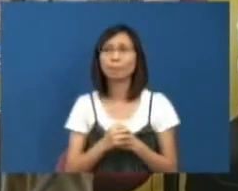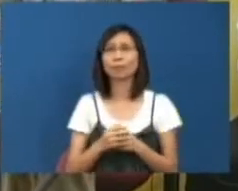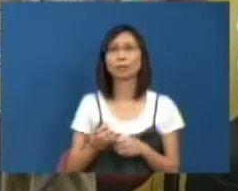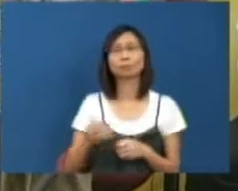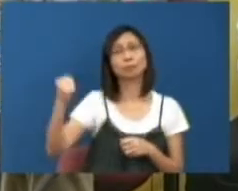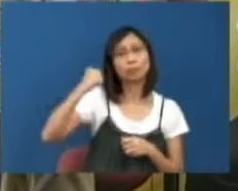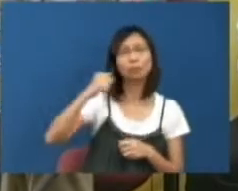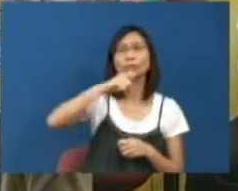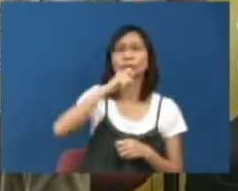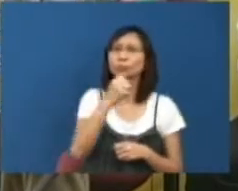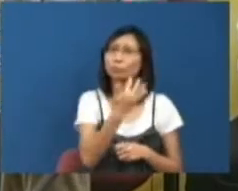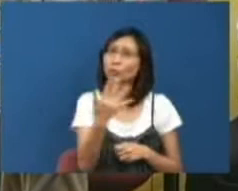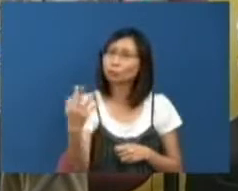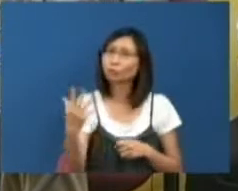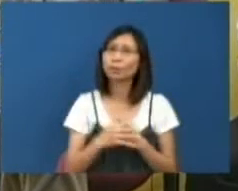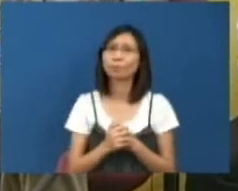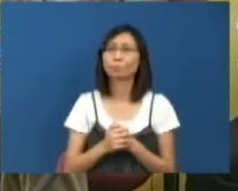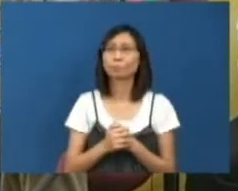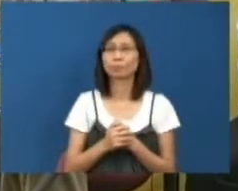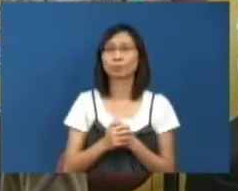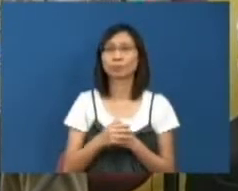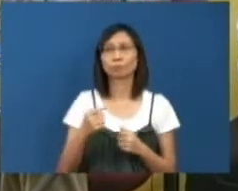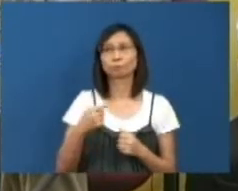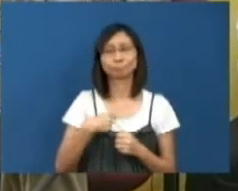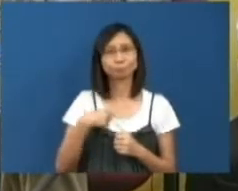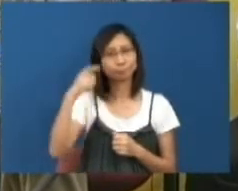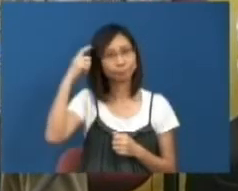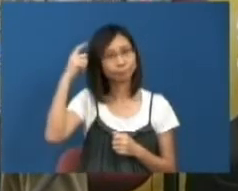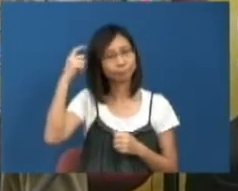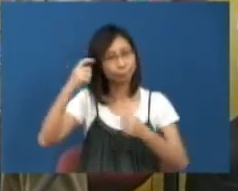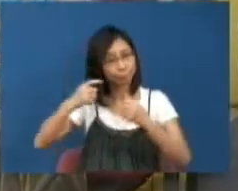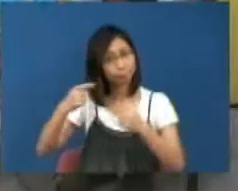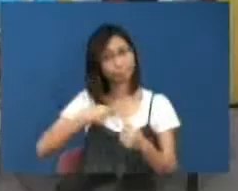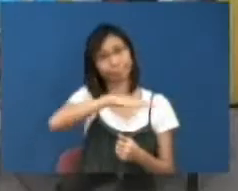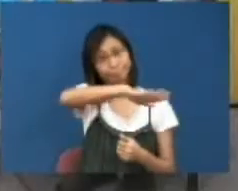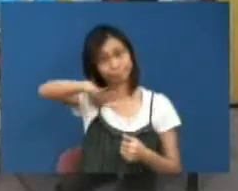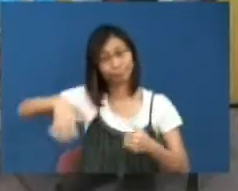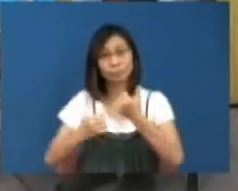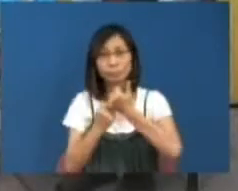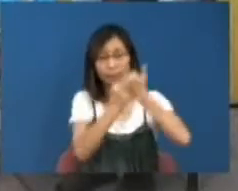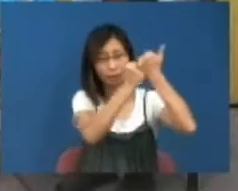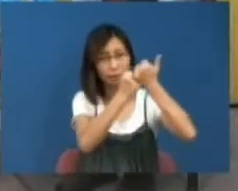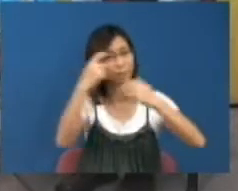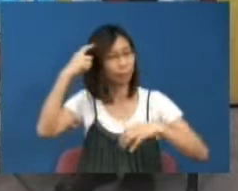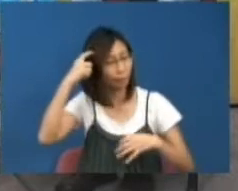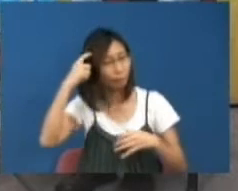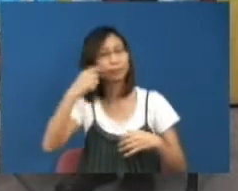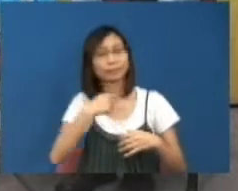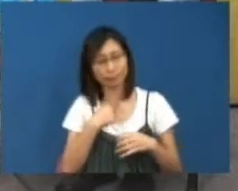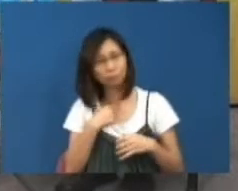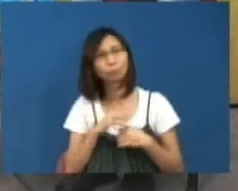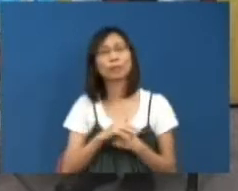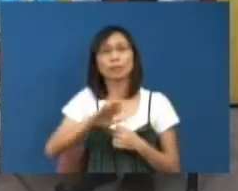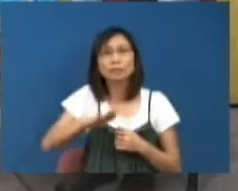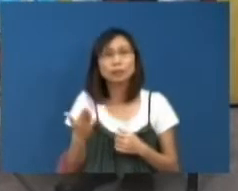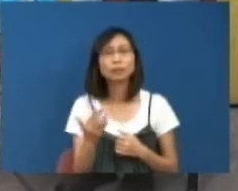教一下。 係，咁原則上呢樣嘢咧，我哋係要支持嘅呢、這個概念啊。係 咯。 但係呢個概念咧，就有好多不足嘅